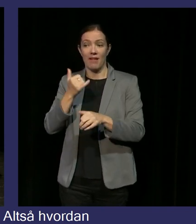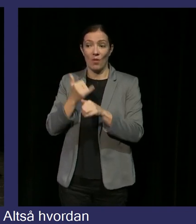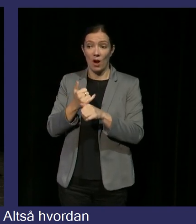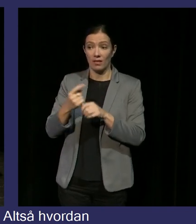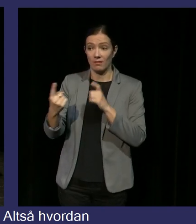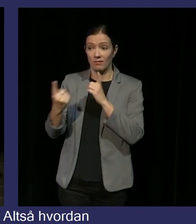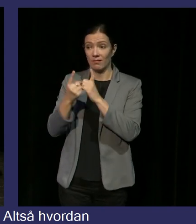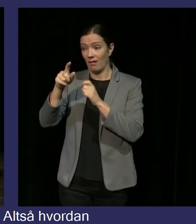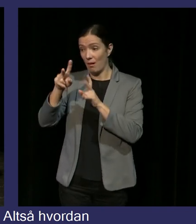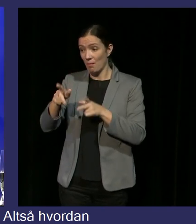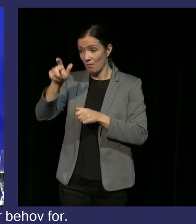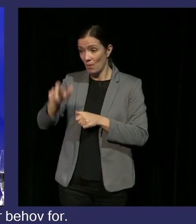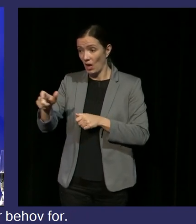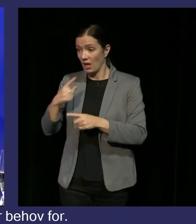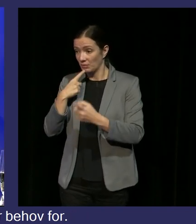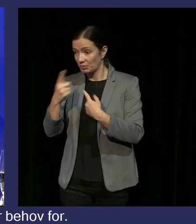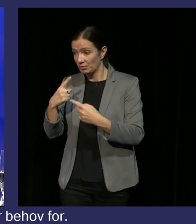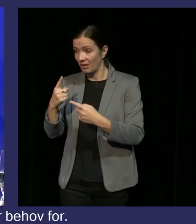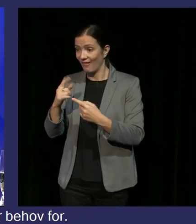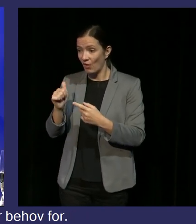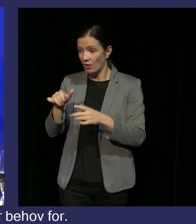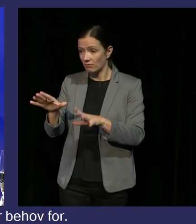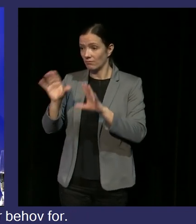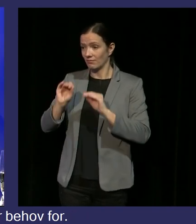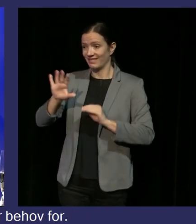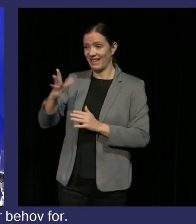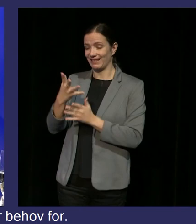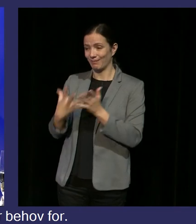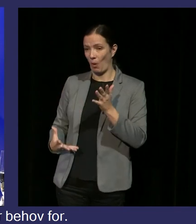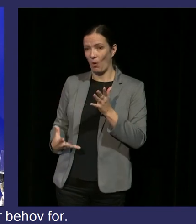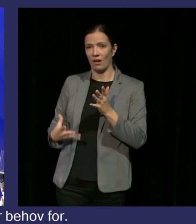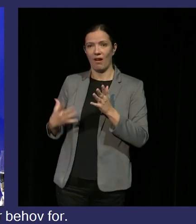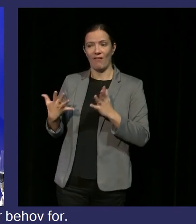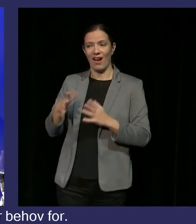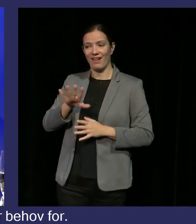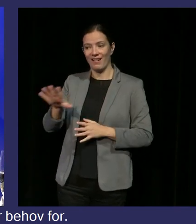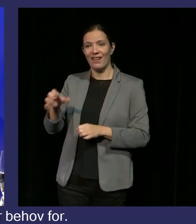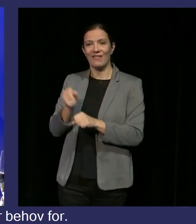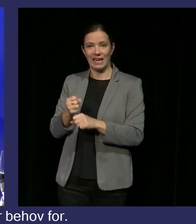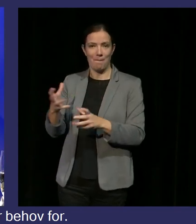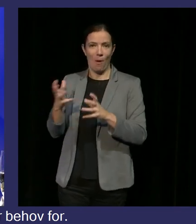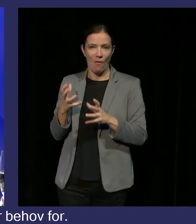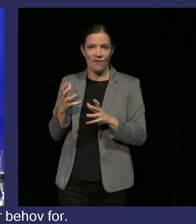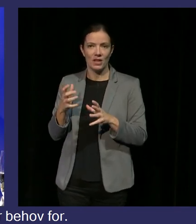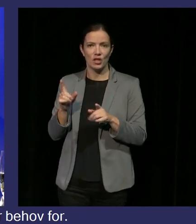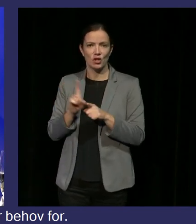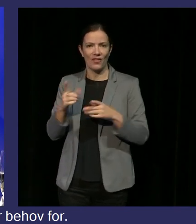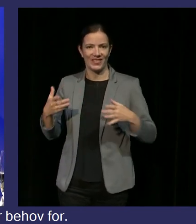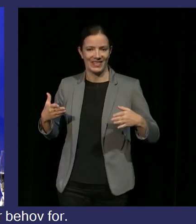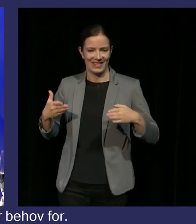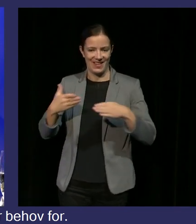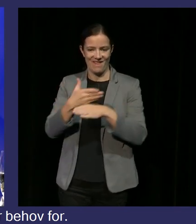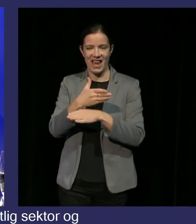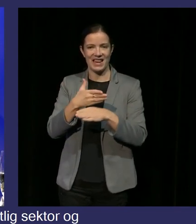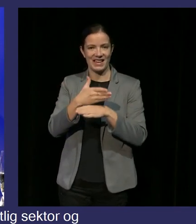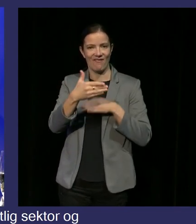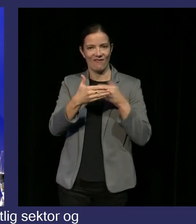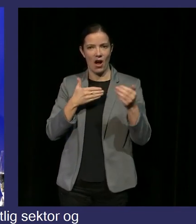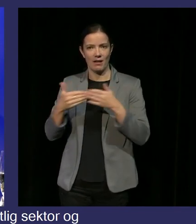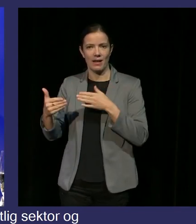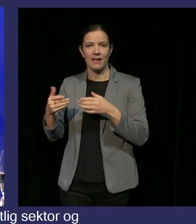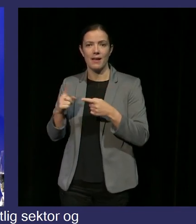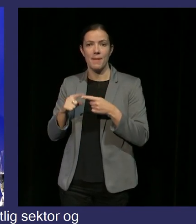brukerne for å forstå deres språk og hva de egentlig har behov for, sånn at det den der tverrfagligheten. Og